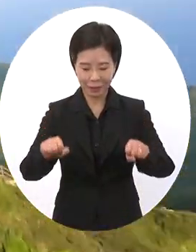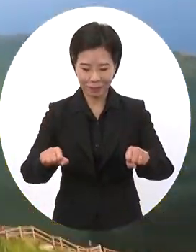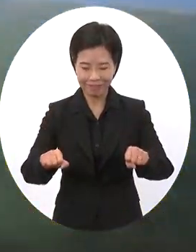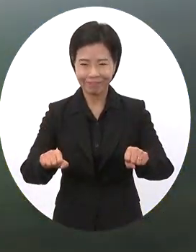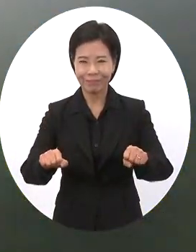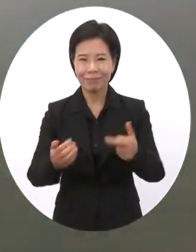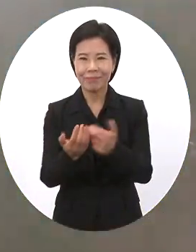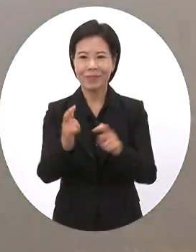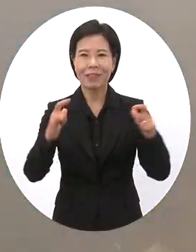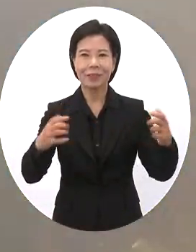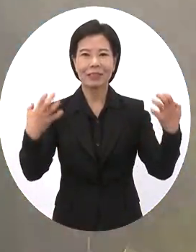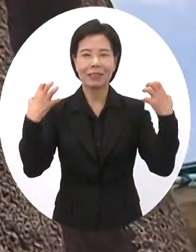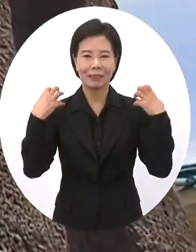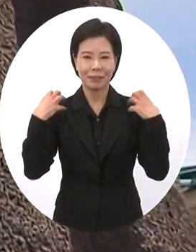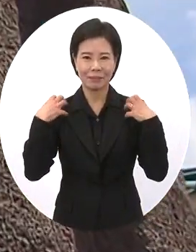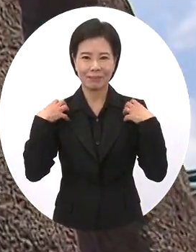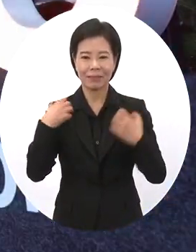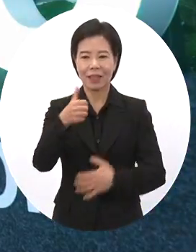안녕하세요.